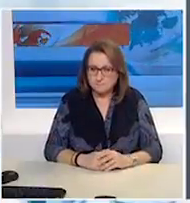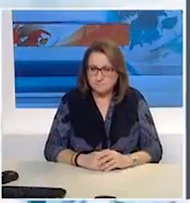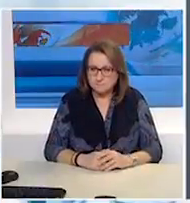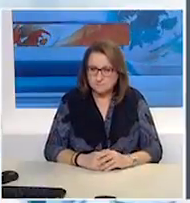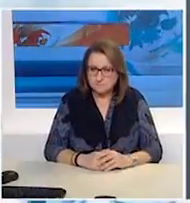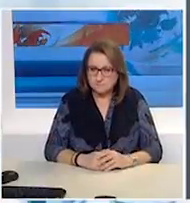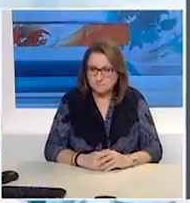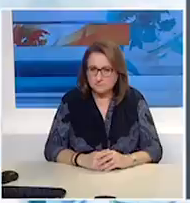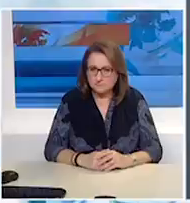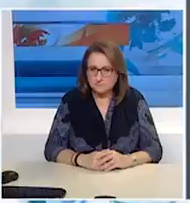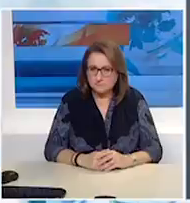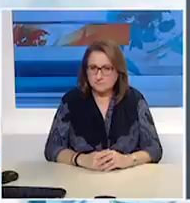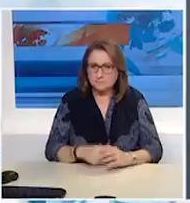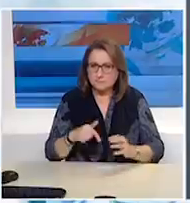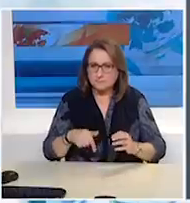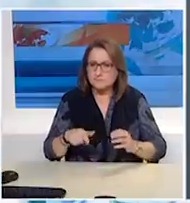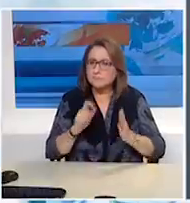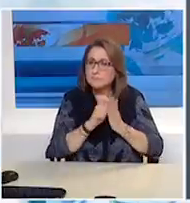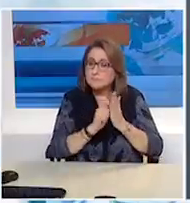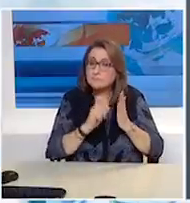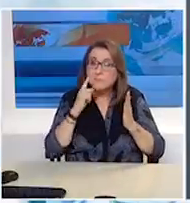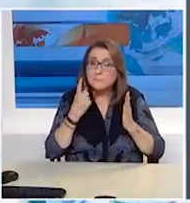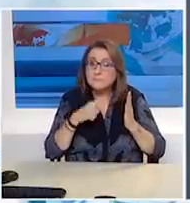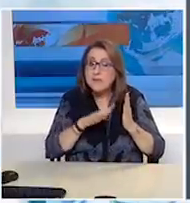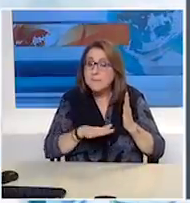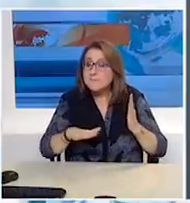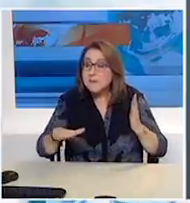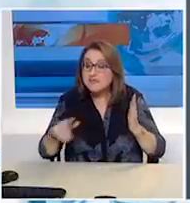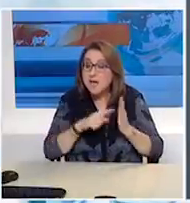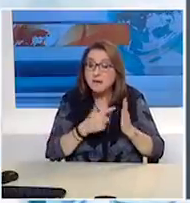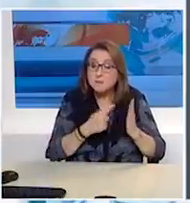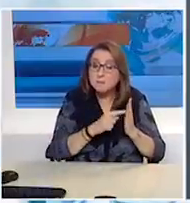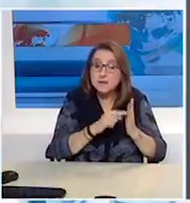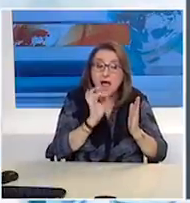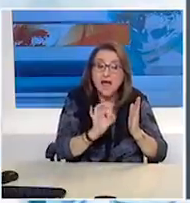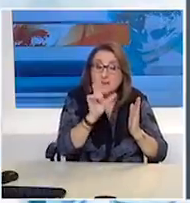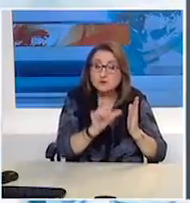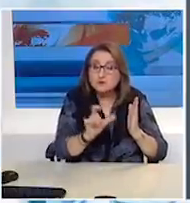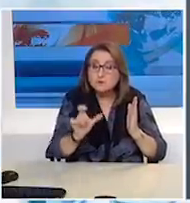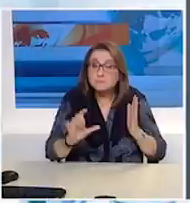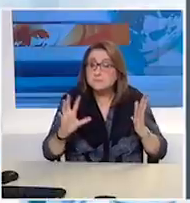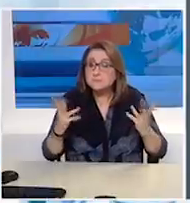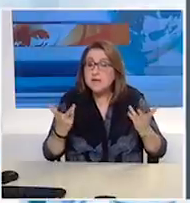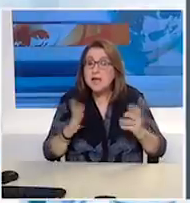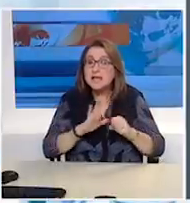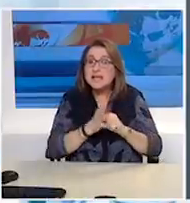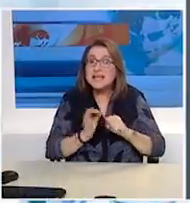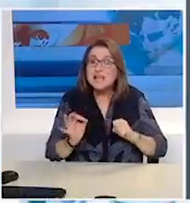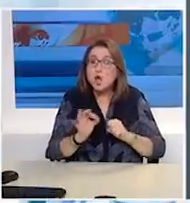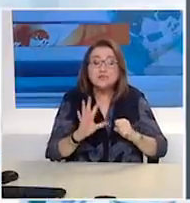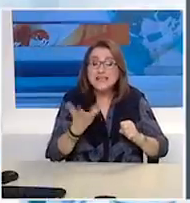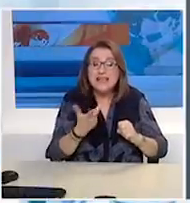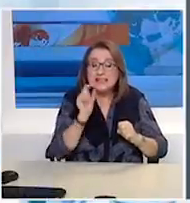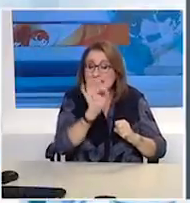Και συζητούν αναλυτικά και σε ποια παιδιά έχει τεκμηριωθεί και σε ποια όχι η παρουσία του ιού. Και μάλιστα